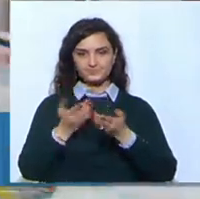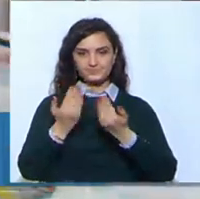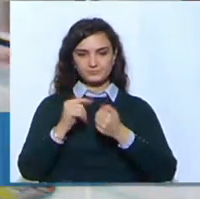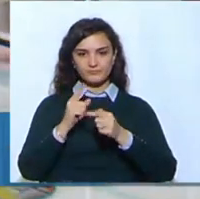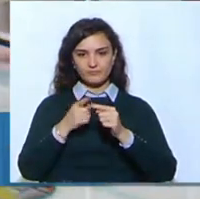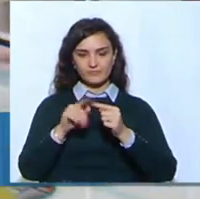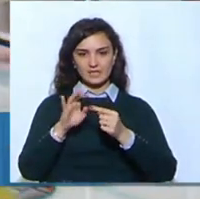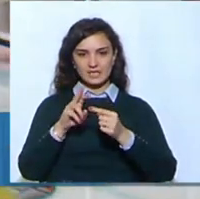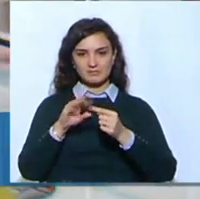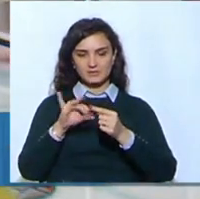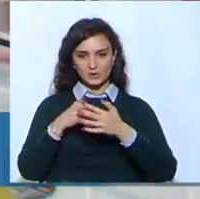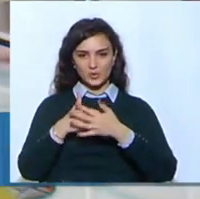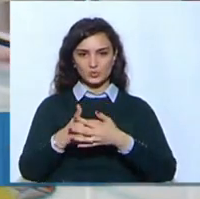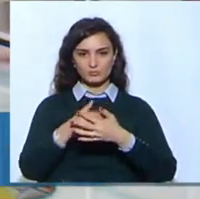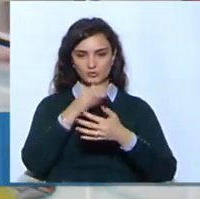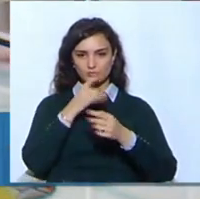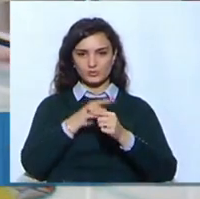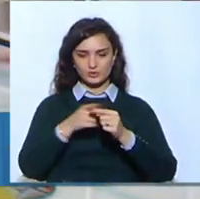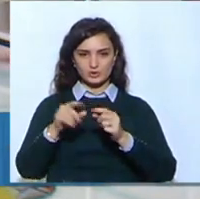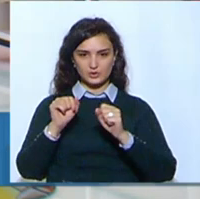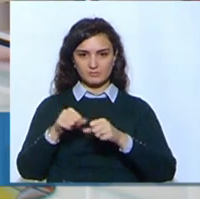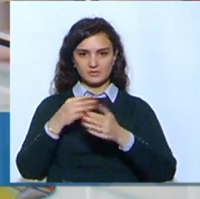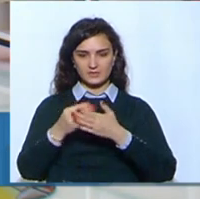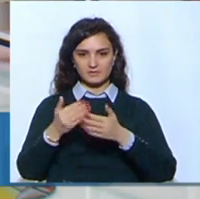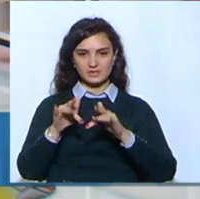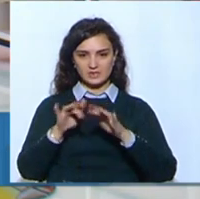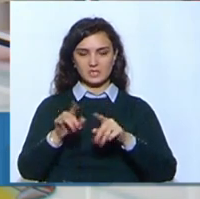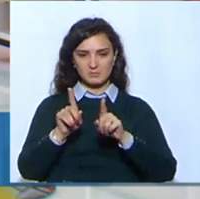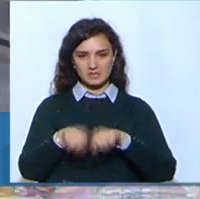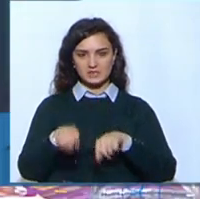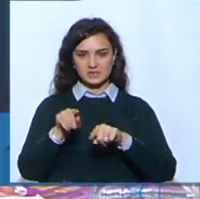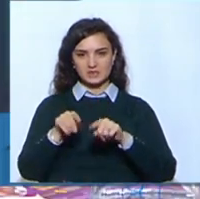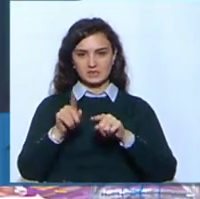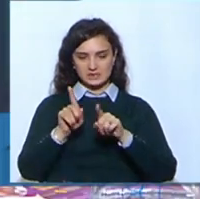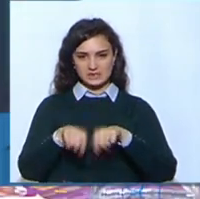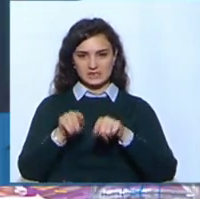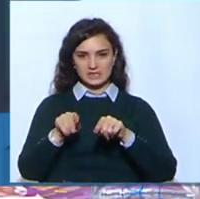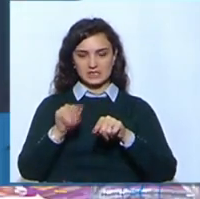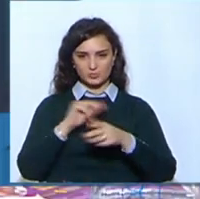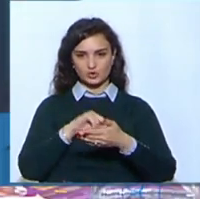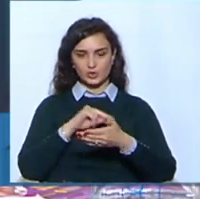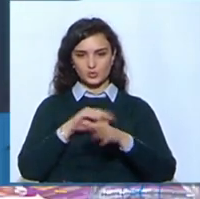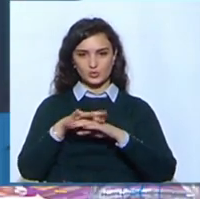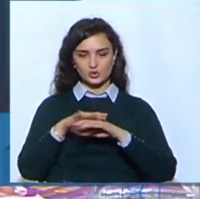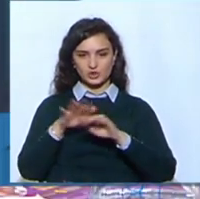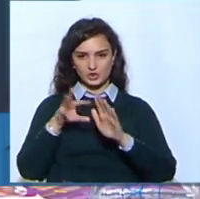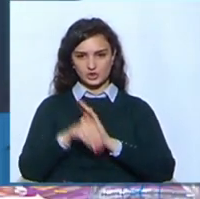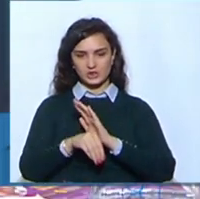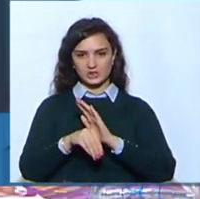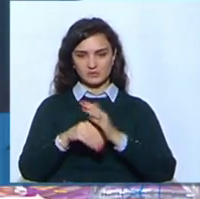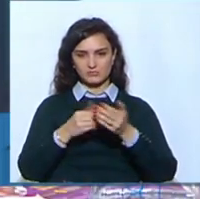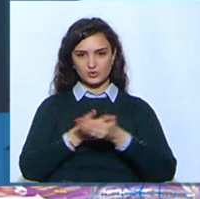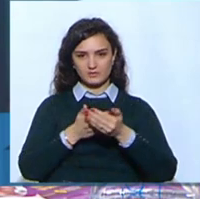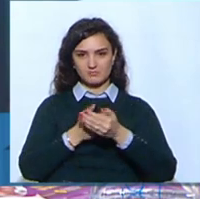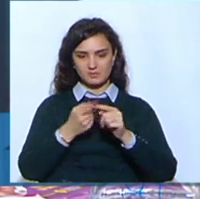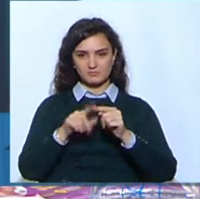ქლამიდიამ შეიძლება ორსულობის პროცესშიც თავისი საქმე ისე უბრალოდ ისე იმუშავოს უჯრედის შიგნით